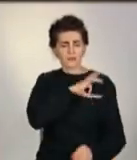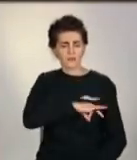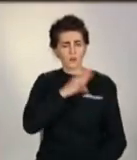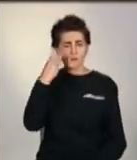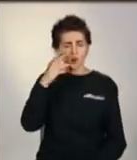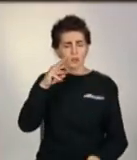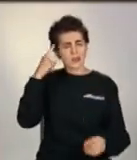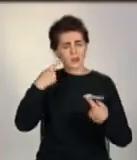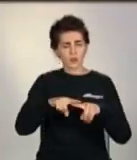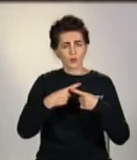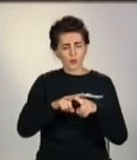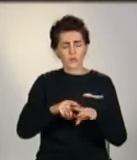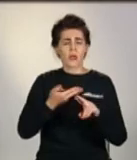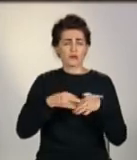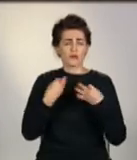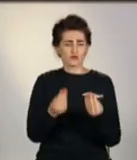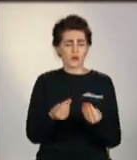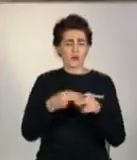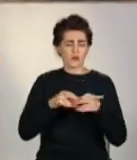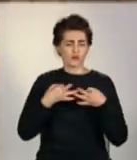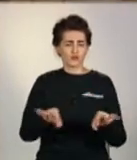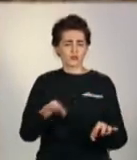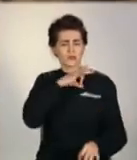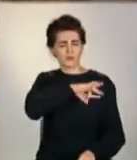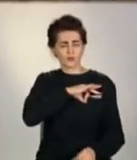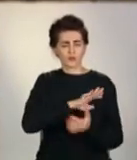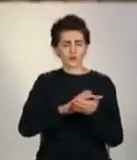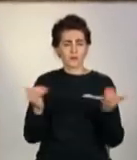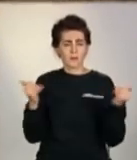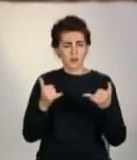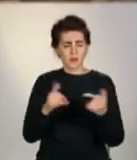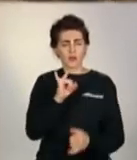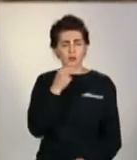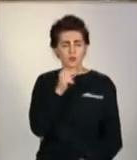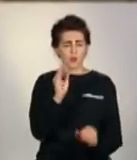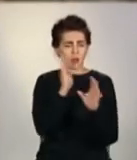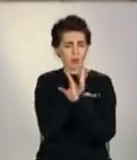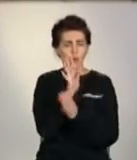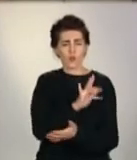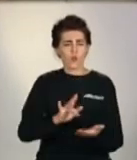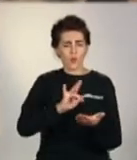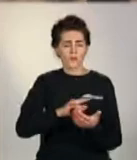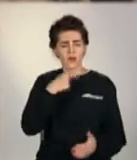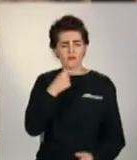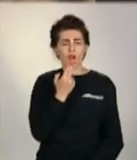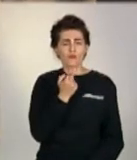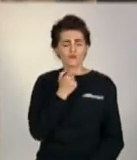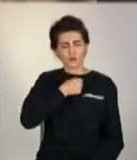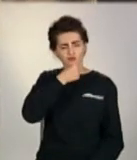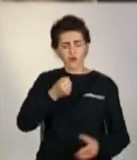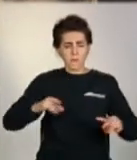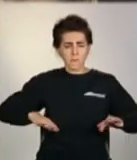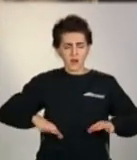сучасних технологій дозволяють створювати чисту металургію та покращувати екологію міста, говорить іллічівець, старший